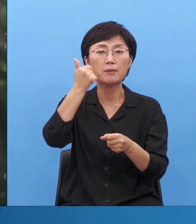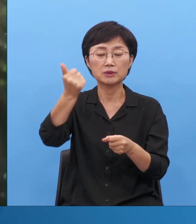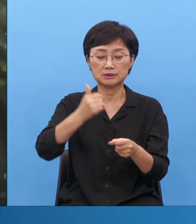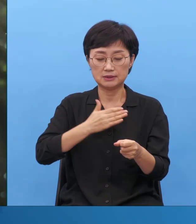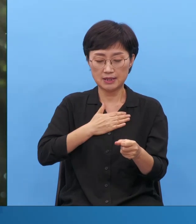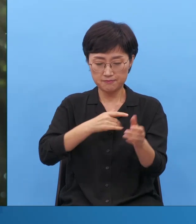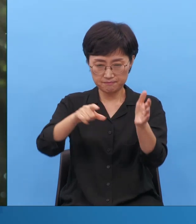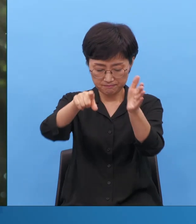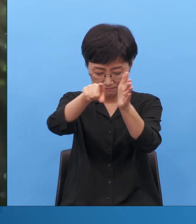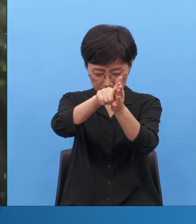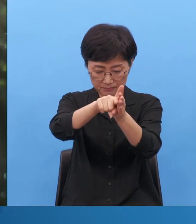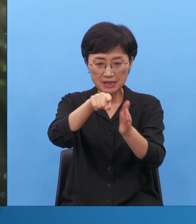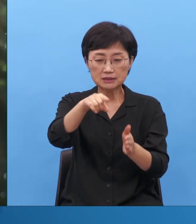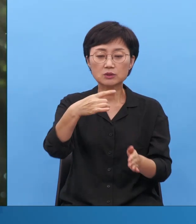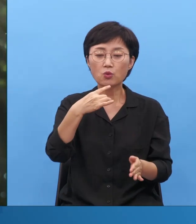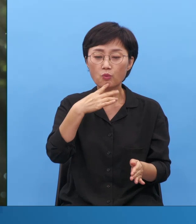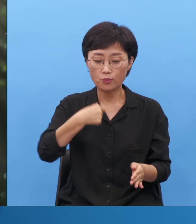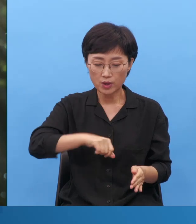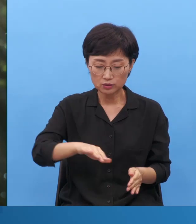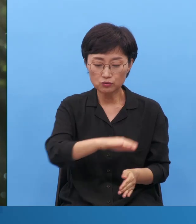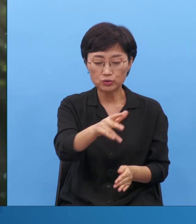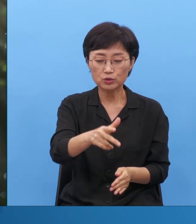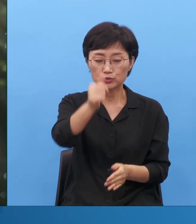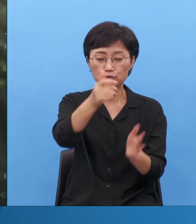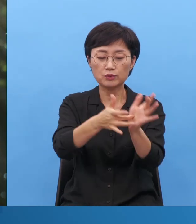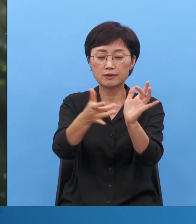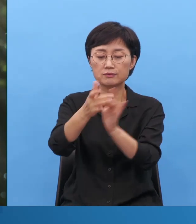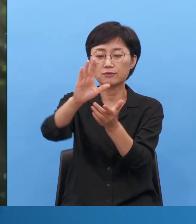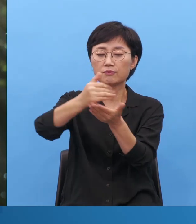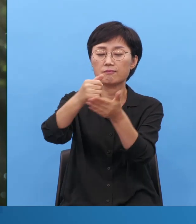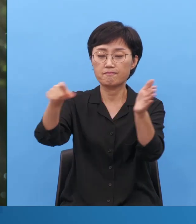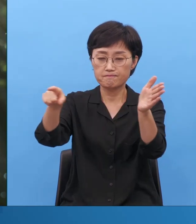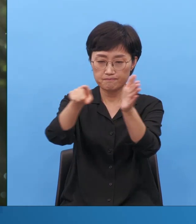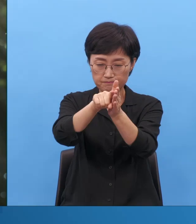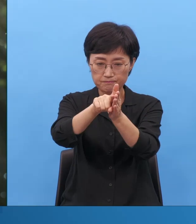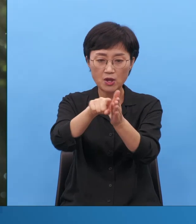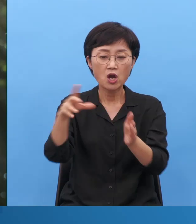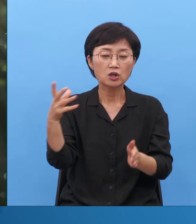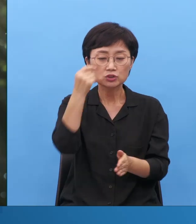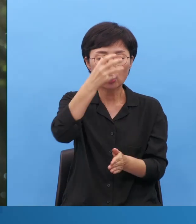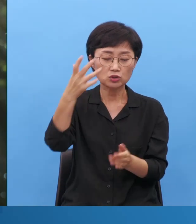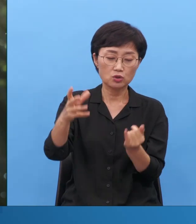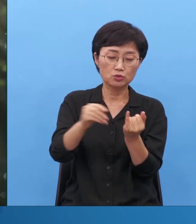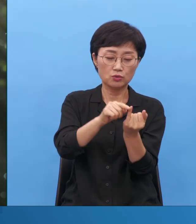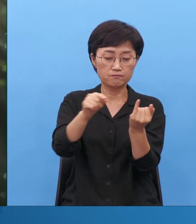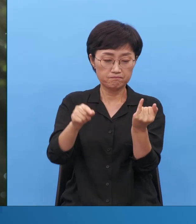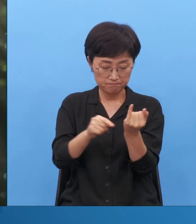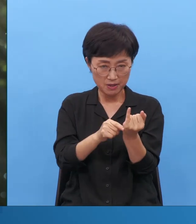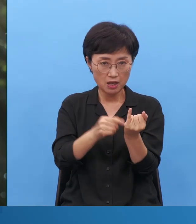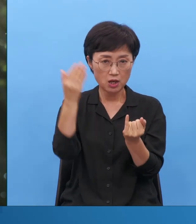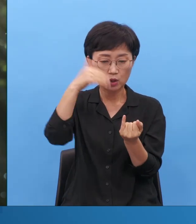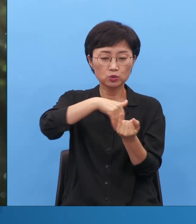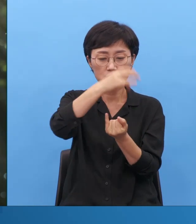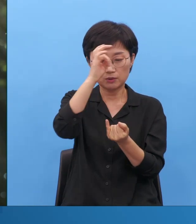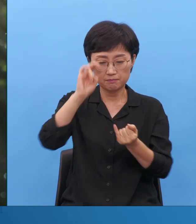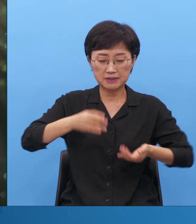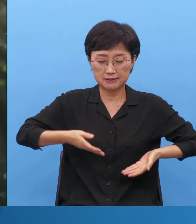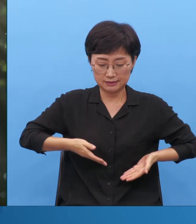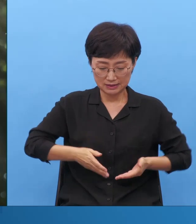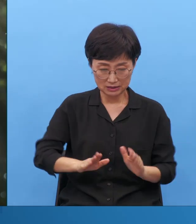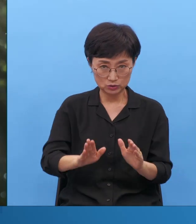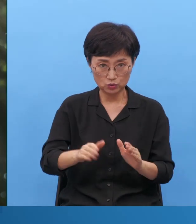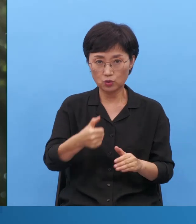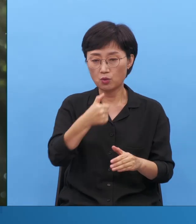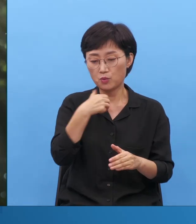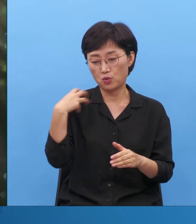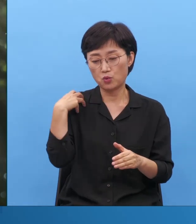내가 믿사오며 그 외아들 우리 주 예수 그리스도를 믿사오니 이는 성령으로 잉태하사 동정녀